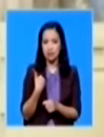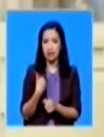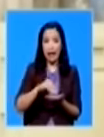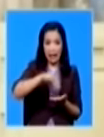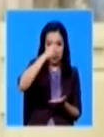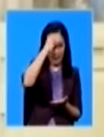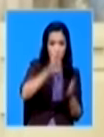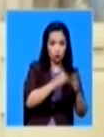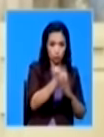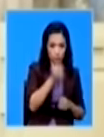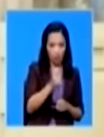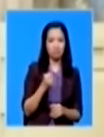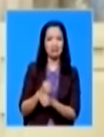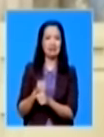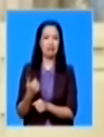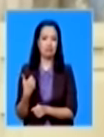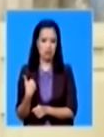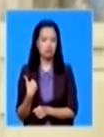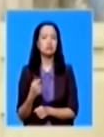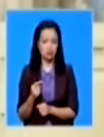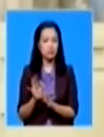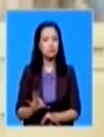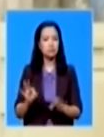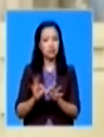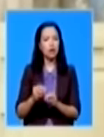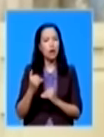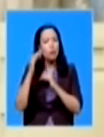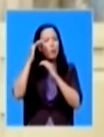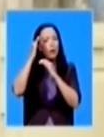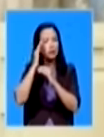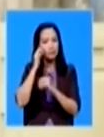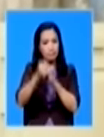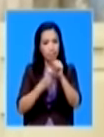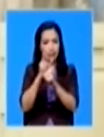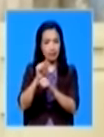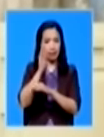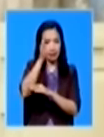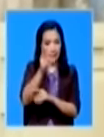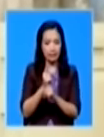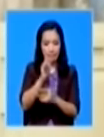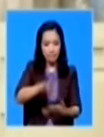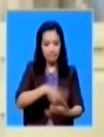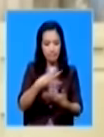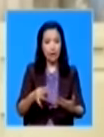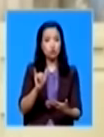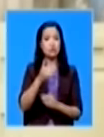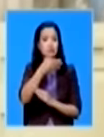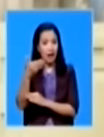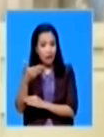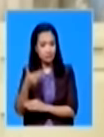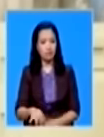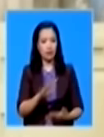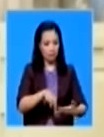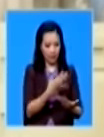แล้วต้องมีงานทำเพราะนั้นวันนี้เราก็คาดหวัง20ปีข้างหน้าตามแผนยุทธศาสตร์ชาติ5แผนของสภาพัฒน์มันจ